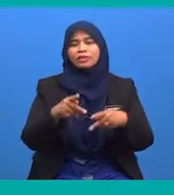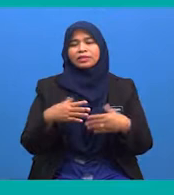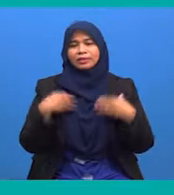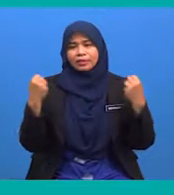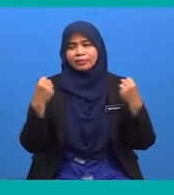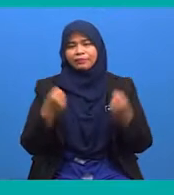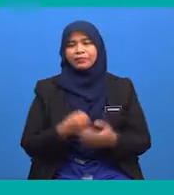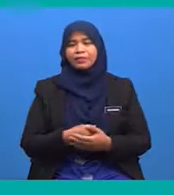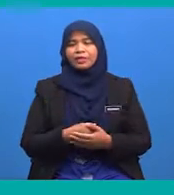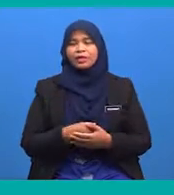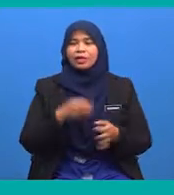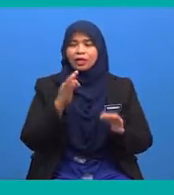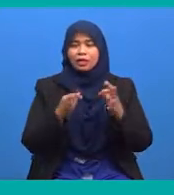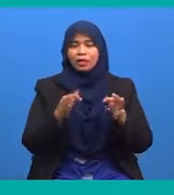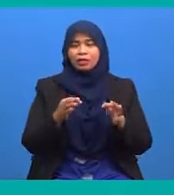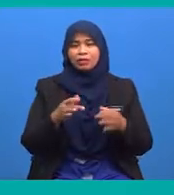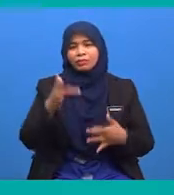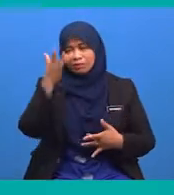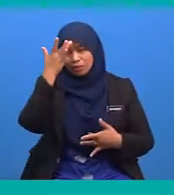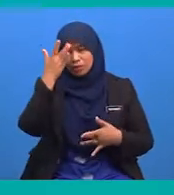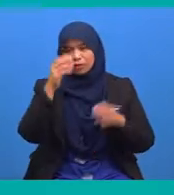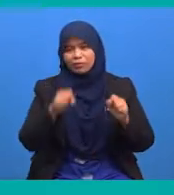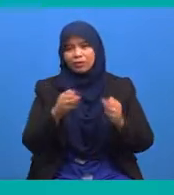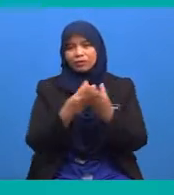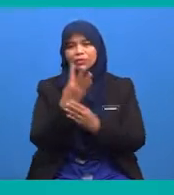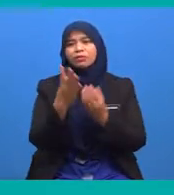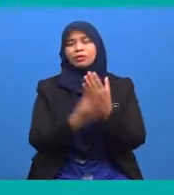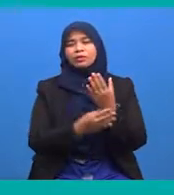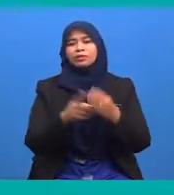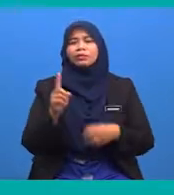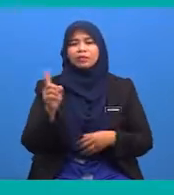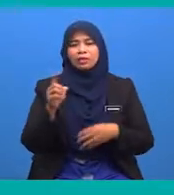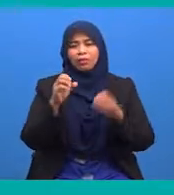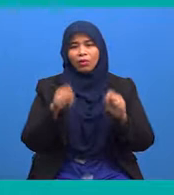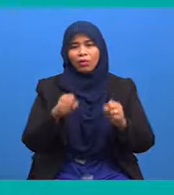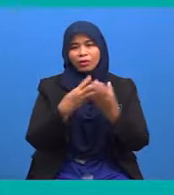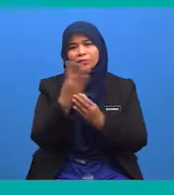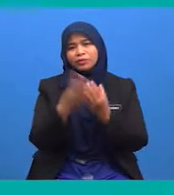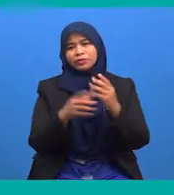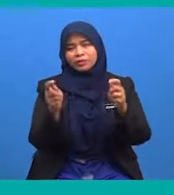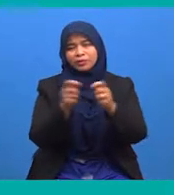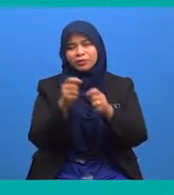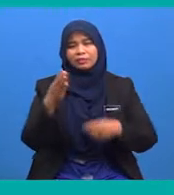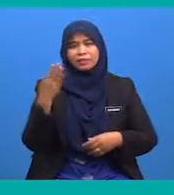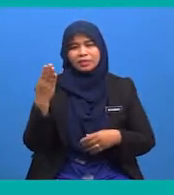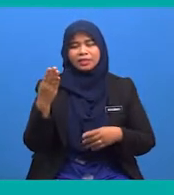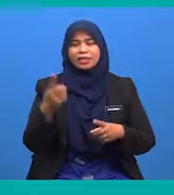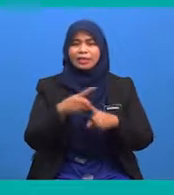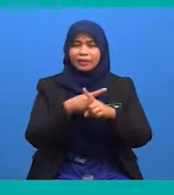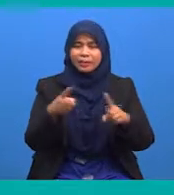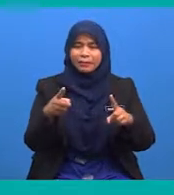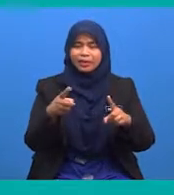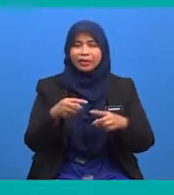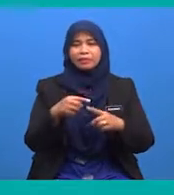ini, sekiranya pesakit boleh berwuduk, maka dia boleh berwuduk seperti biasa. Namun,